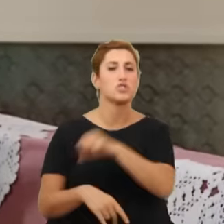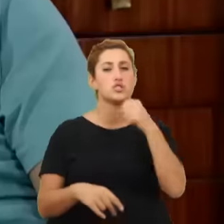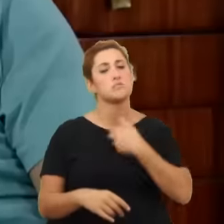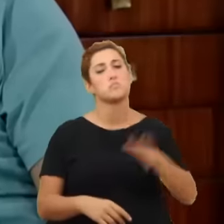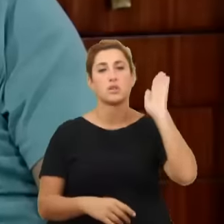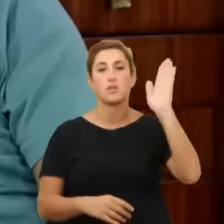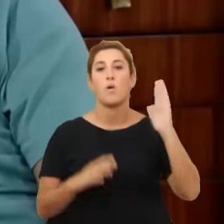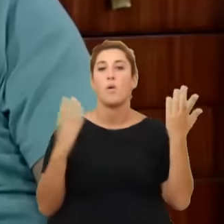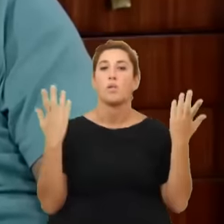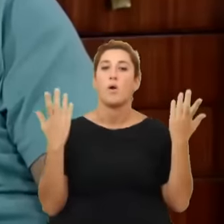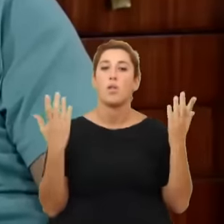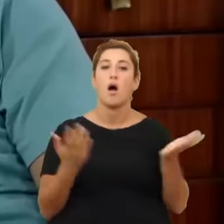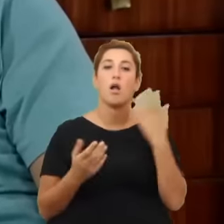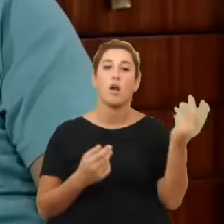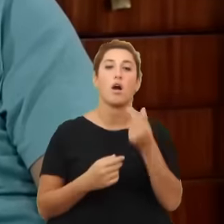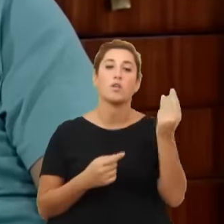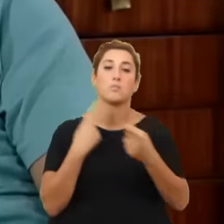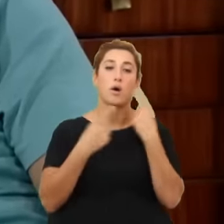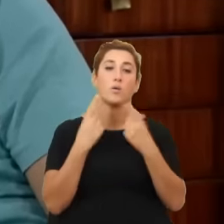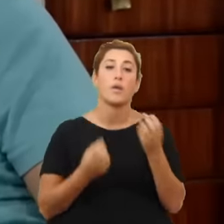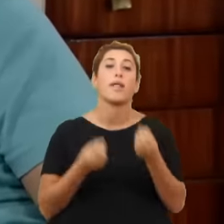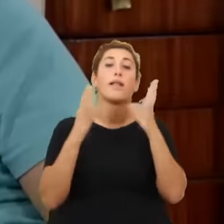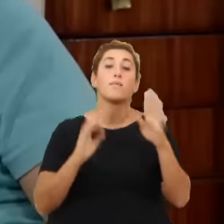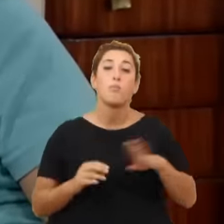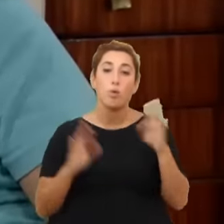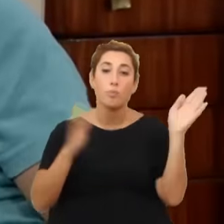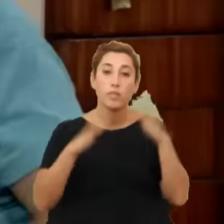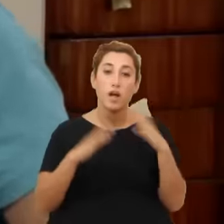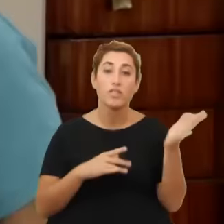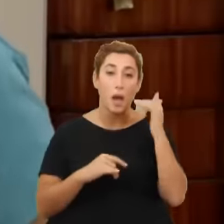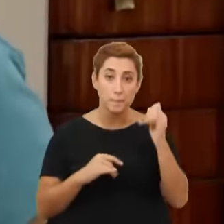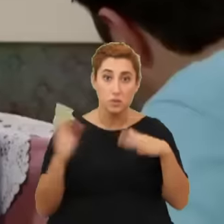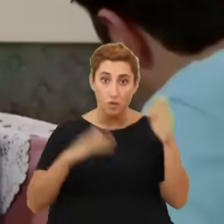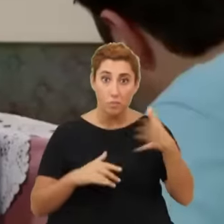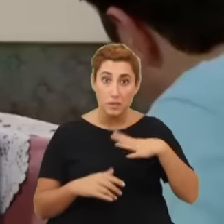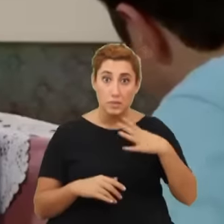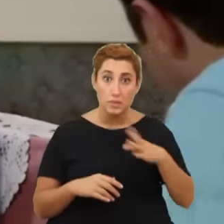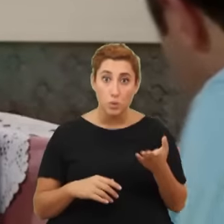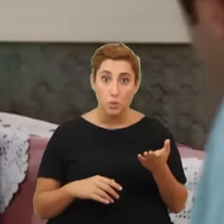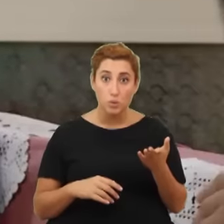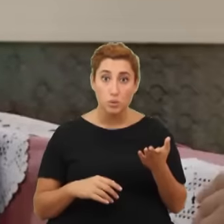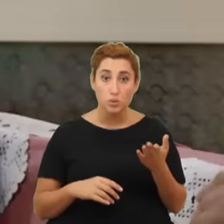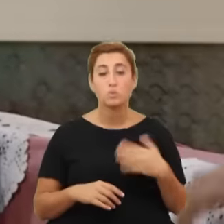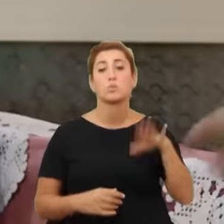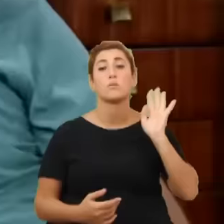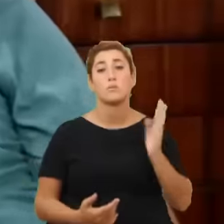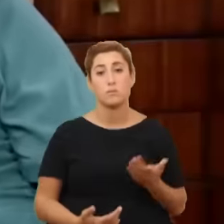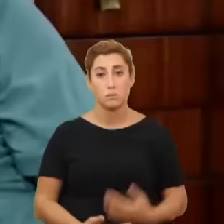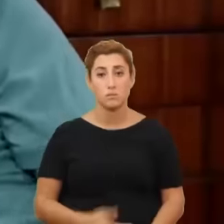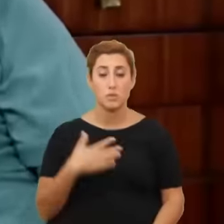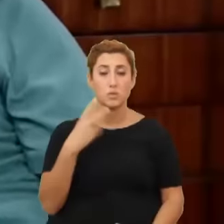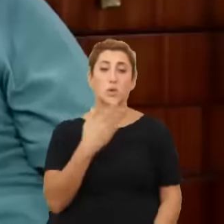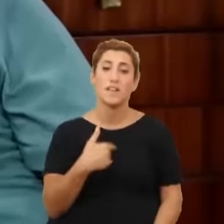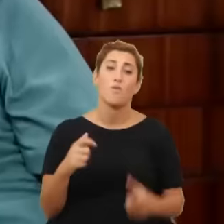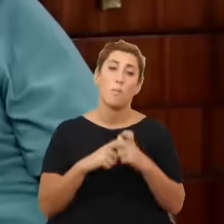onu, gideriz yani. Allah Allah, hala kaçmak diyor ya. Yetmedi mi oğlum dayak ya? Daha pis dayak mı istiyorsun? Yok ya. Ben